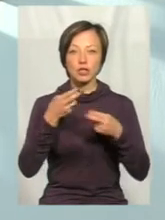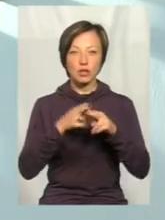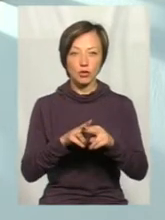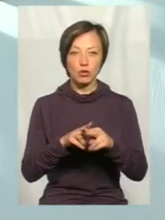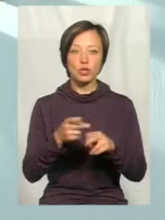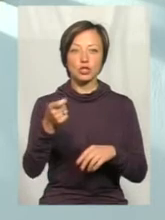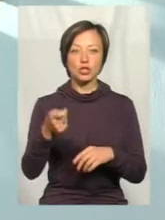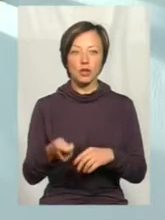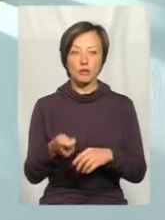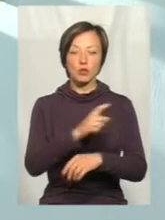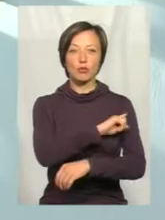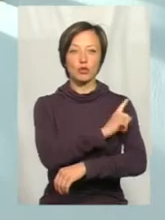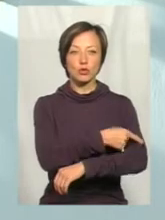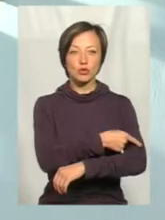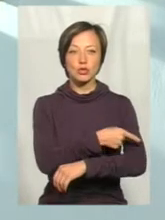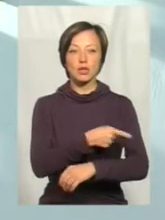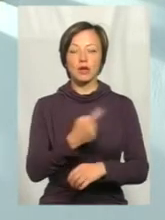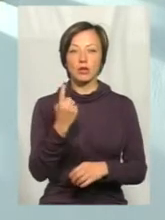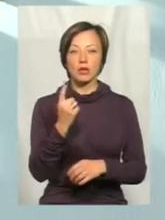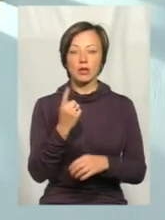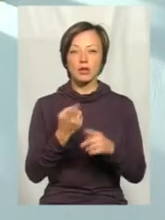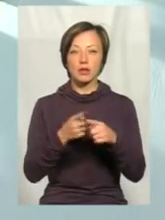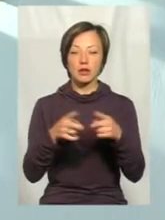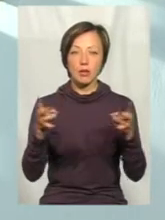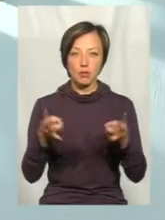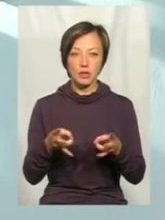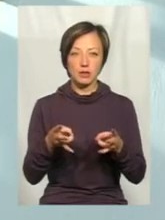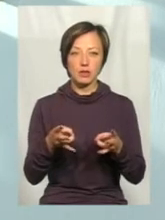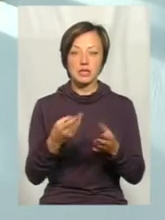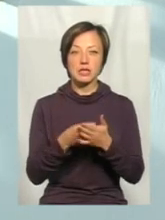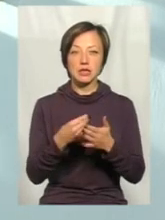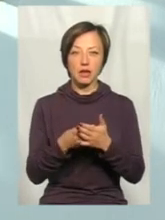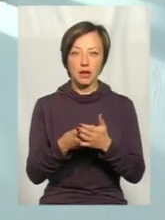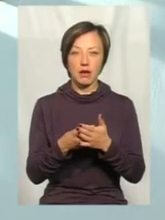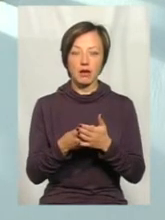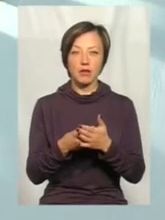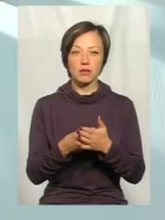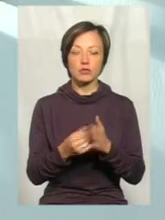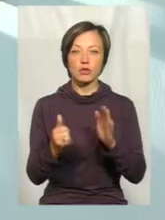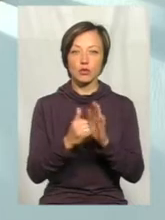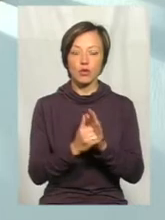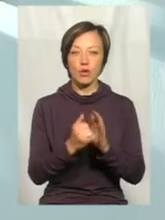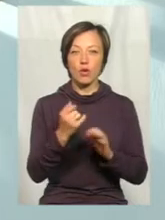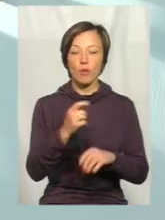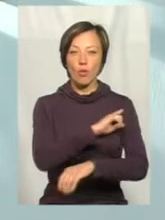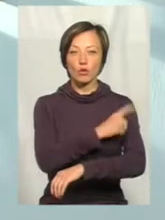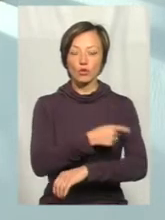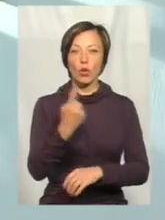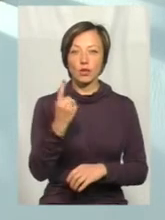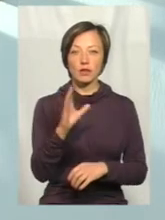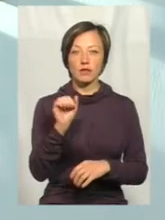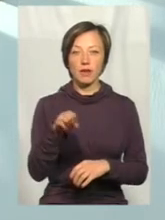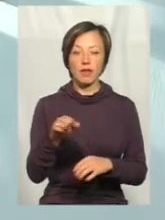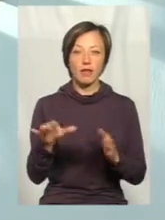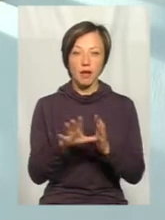дешевша є потужність, якби на 1 ват необхідна. Ну, якби ціна встановлених потужностей на 1 ват енергії, то це, звичайно, приведе